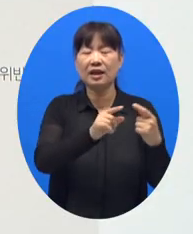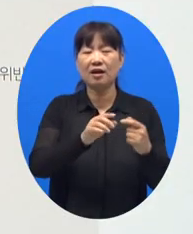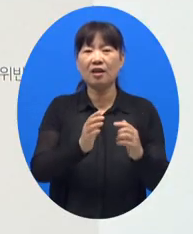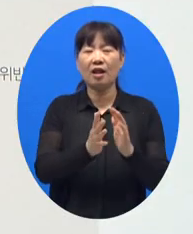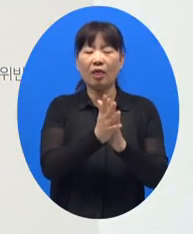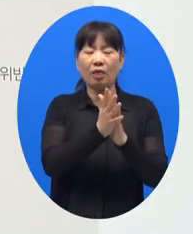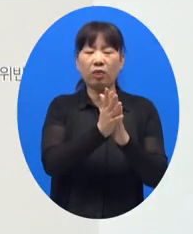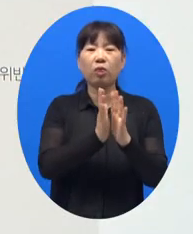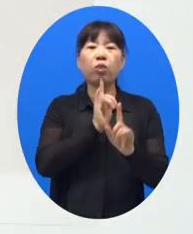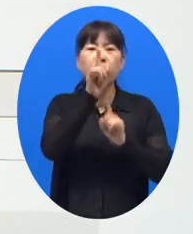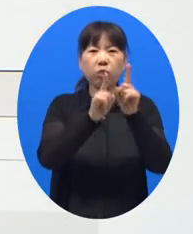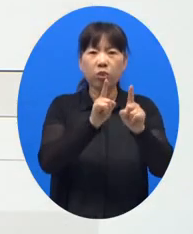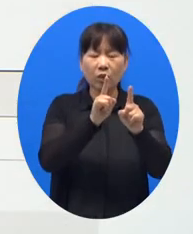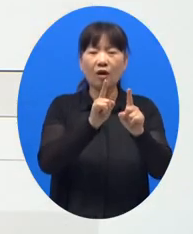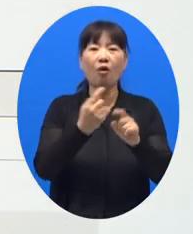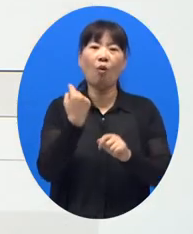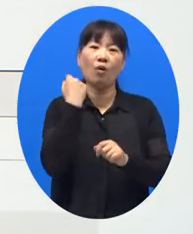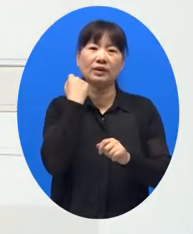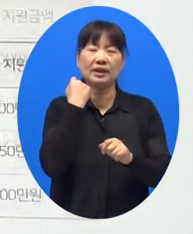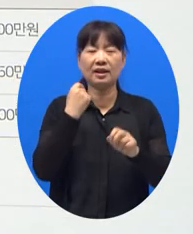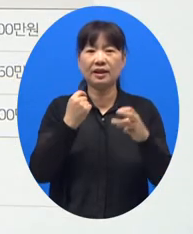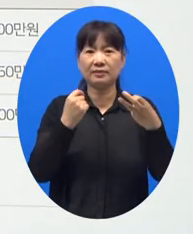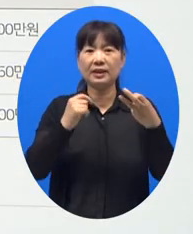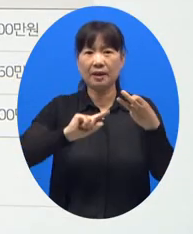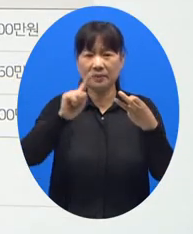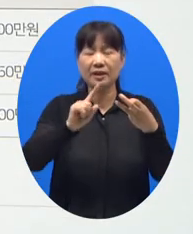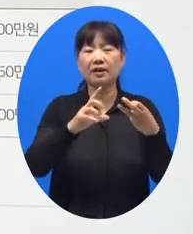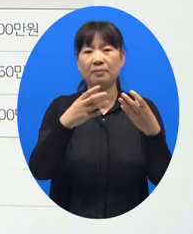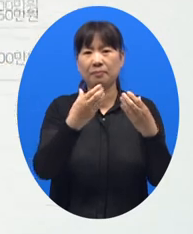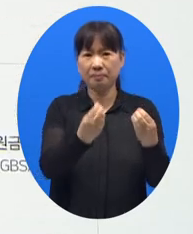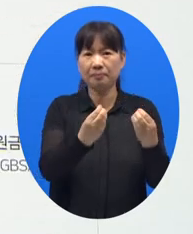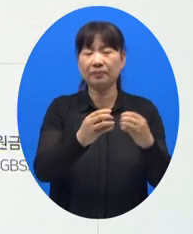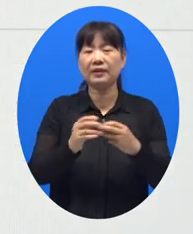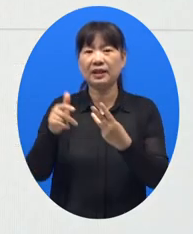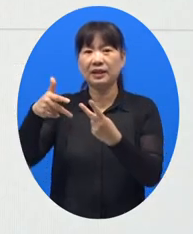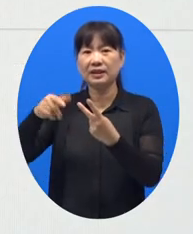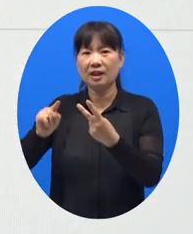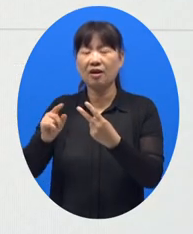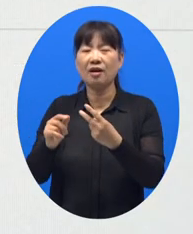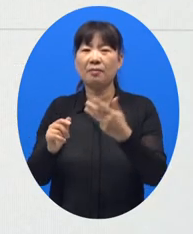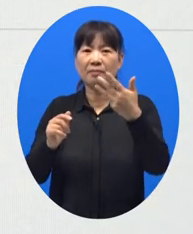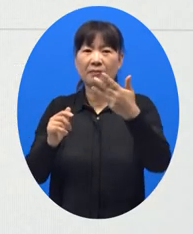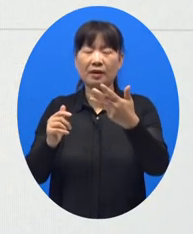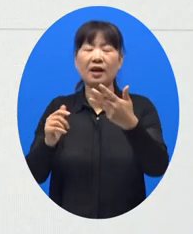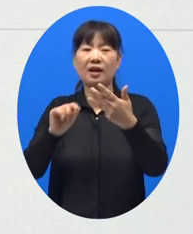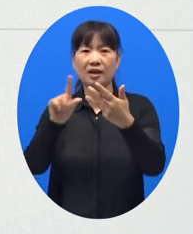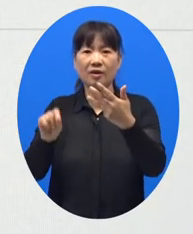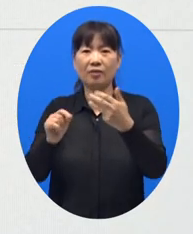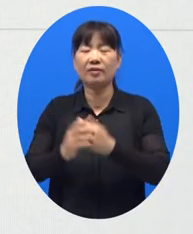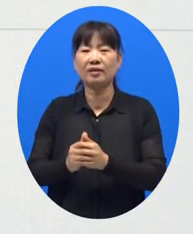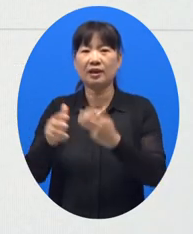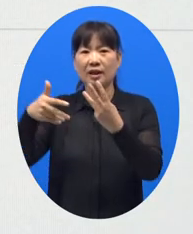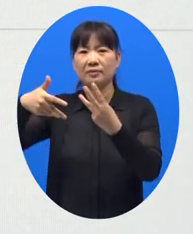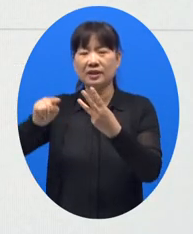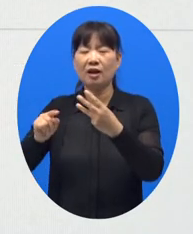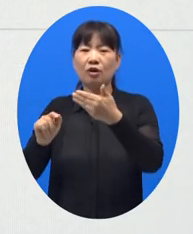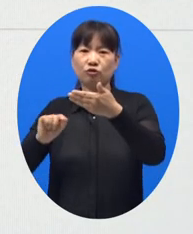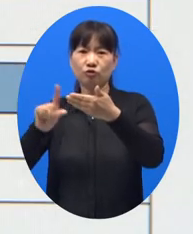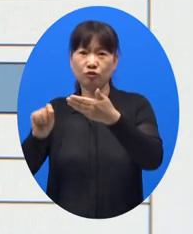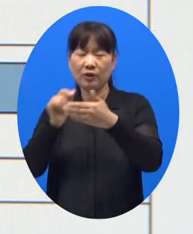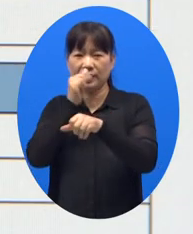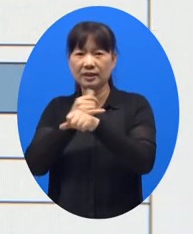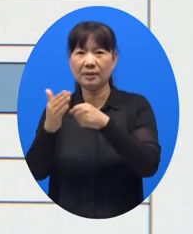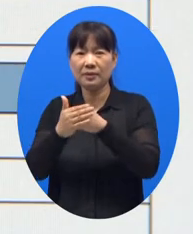선착순 모집으로 어제 13일 첫날 조기 마감됐고, 2차는 내달 8월, 3차 모집은 9월에